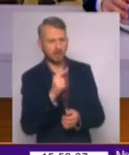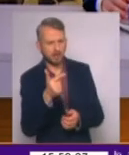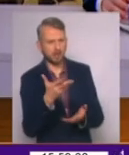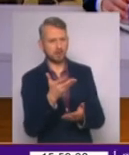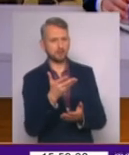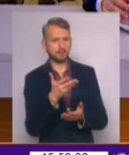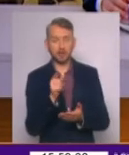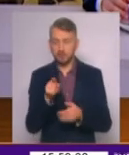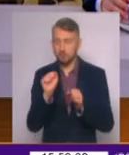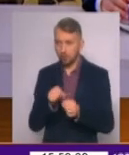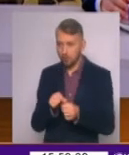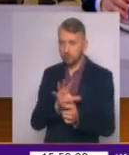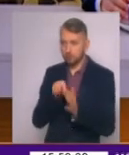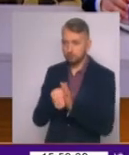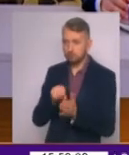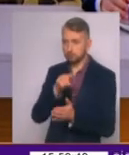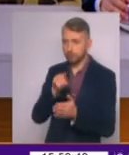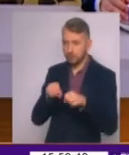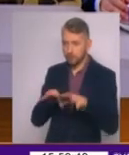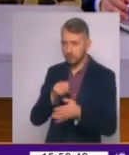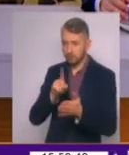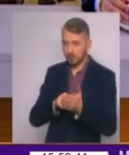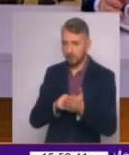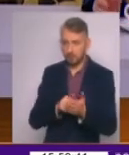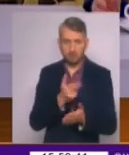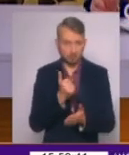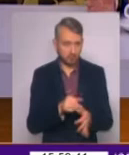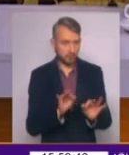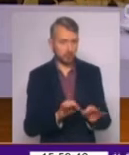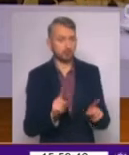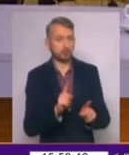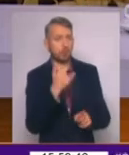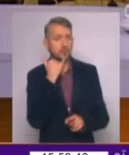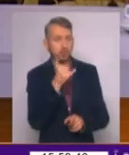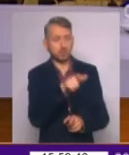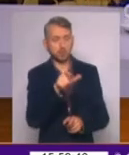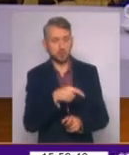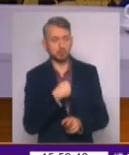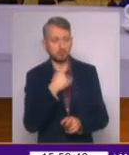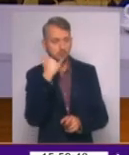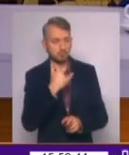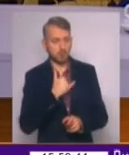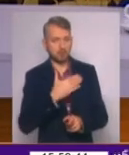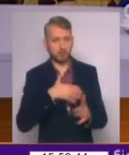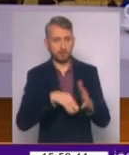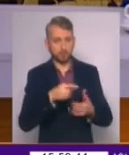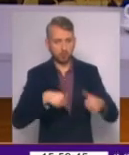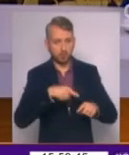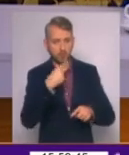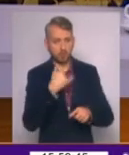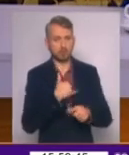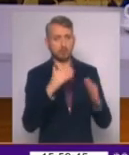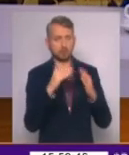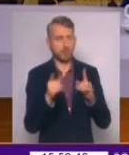Тобто ви можете долучитися до питань, які стосуються житлово-комунального господарства? Звичайно. Ну, послухайте, дзвонять мешканці мені мого виборчого округу і кажуть, у нас будинок